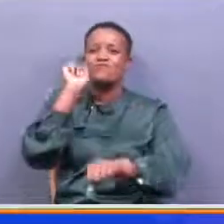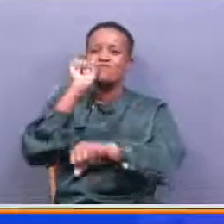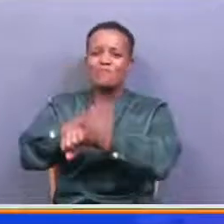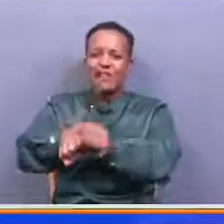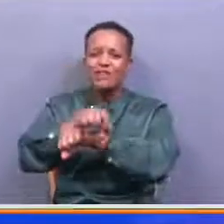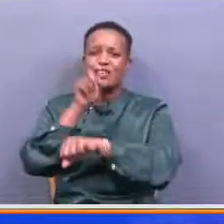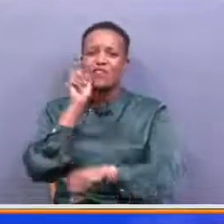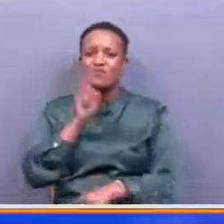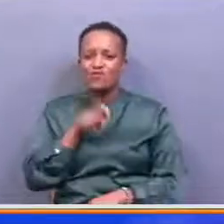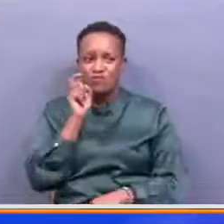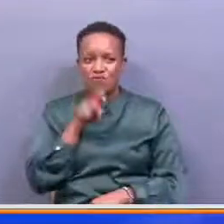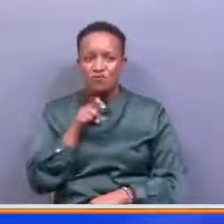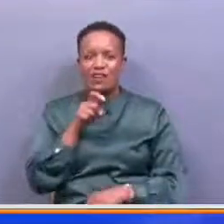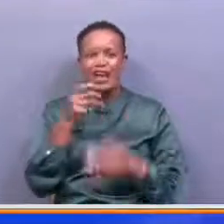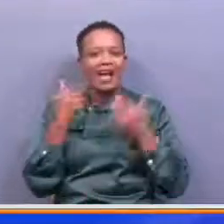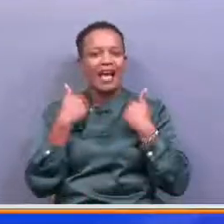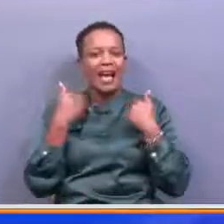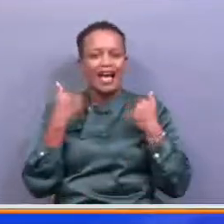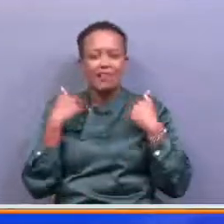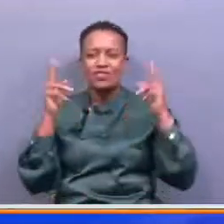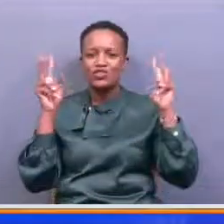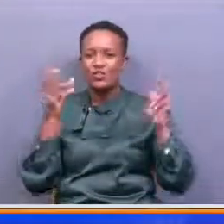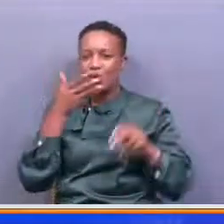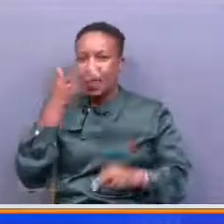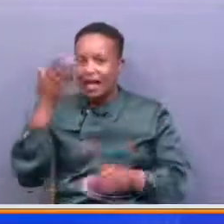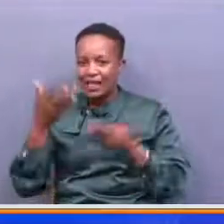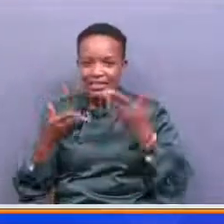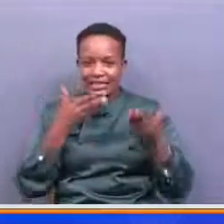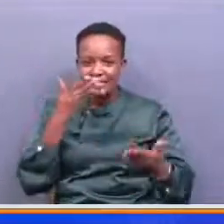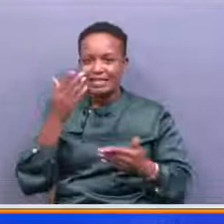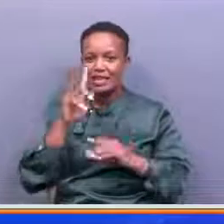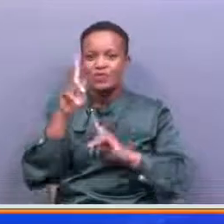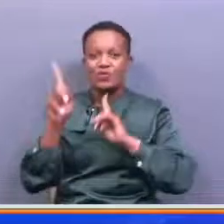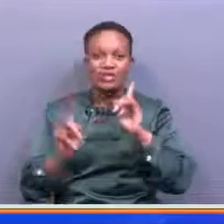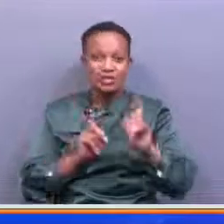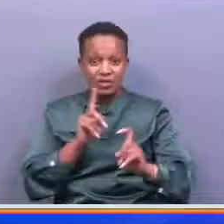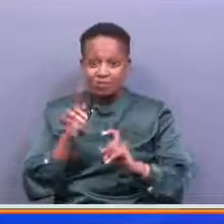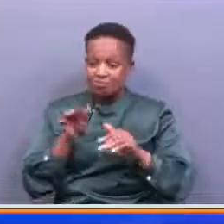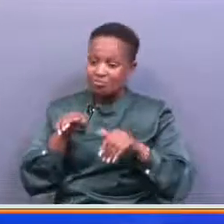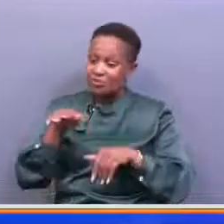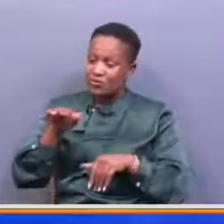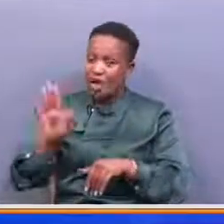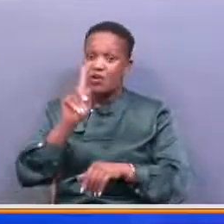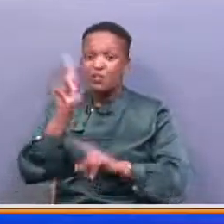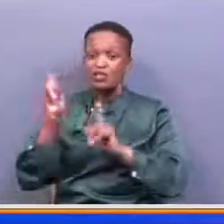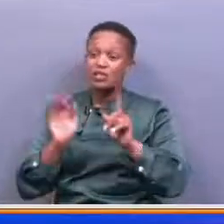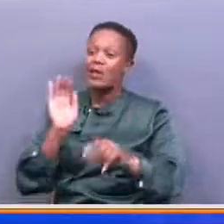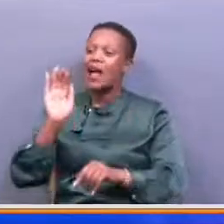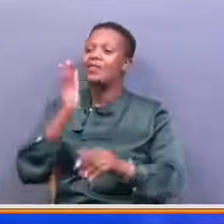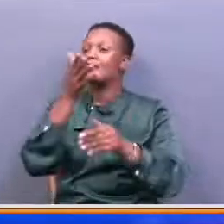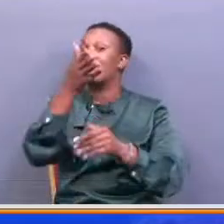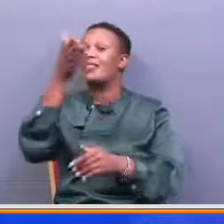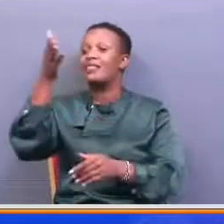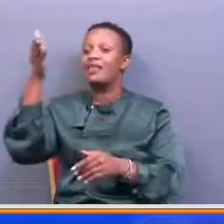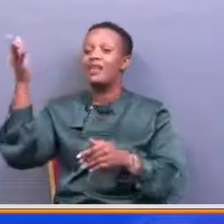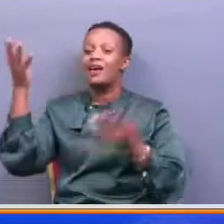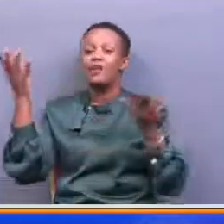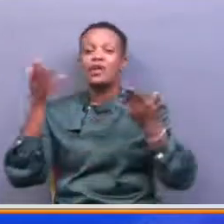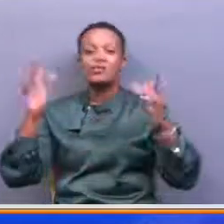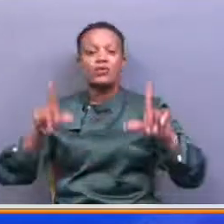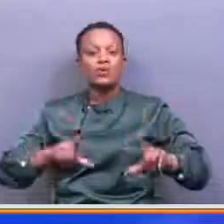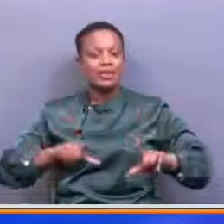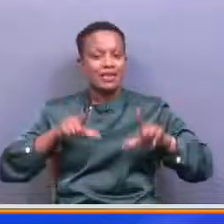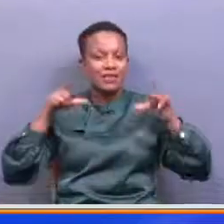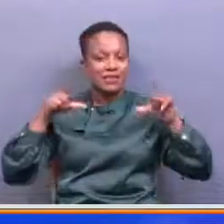Sina mambo ya kujibu maswali mengi. Maswali haya wewe utauliza huko unakoishi. Kuna